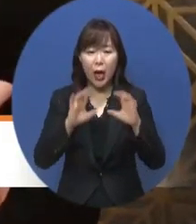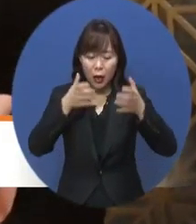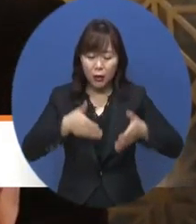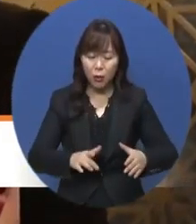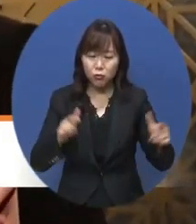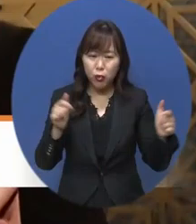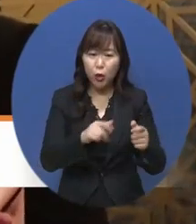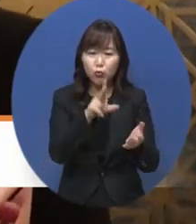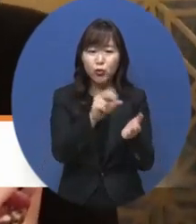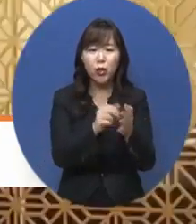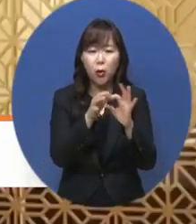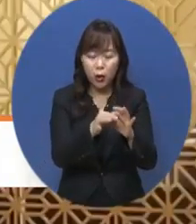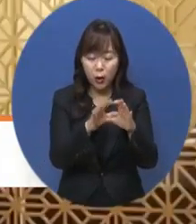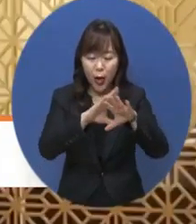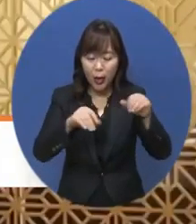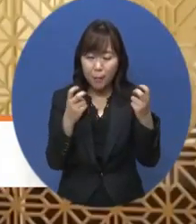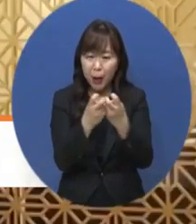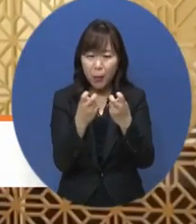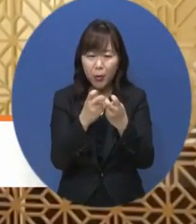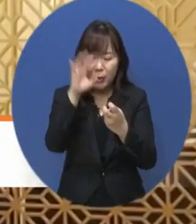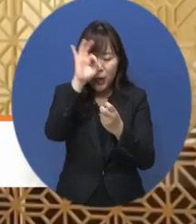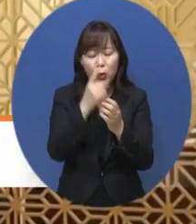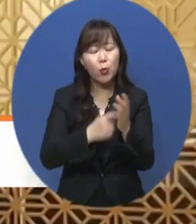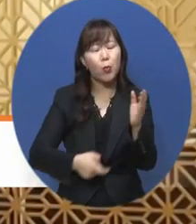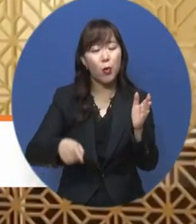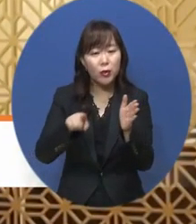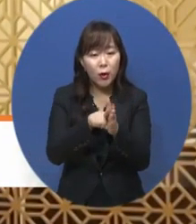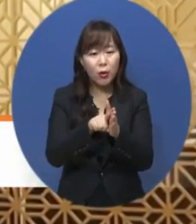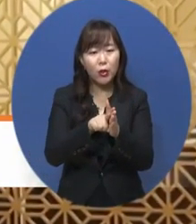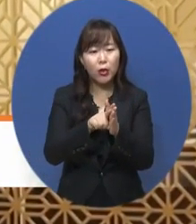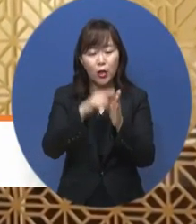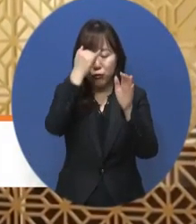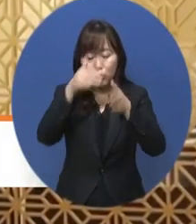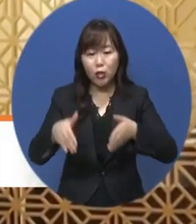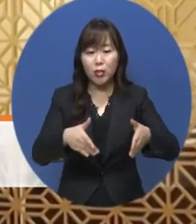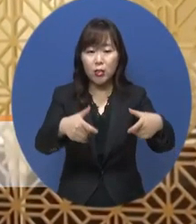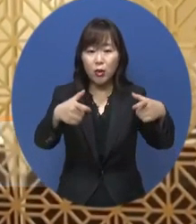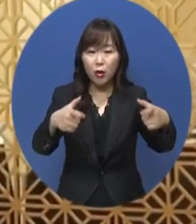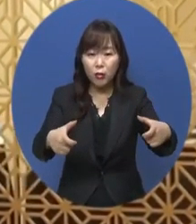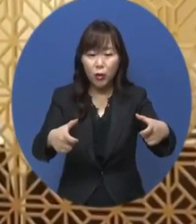저출산 문제에 대한 해결 방안을 모색하기 위해 충청